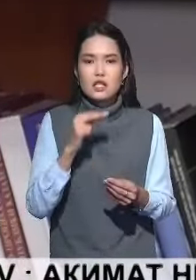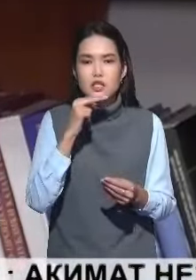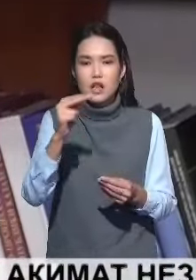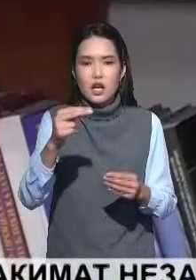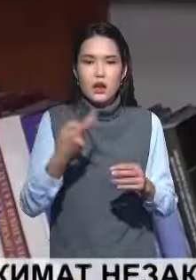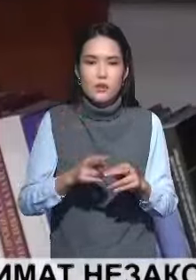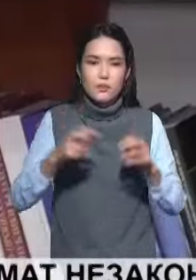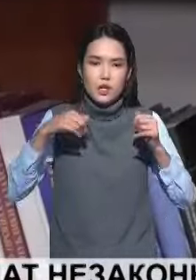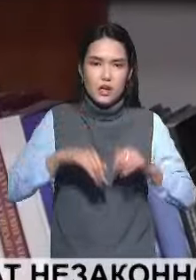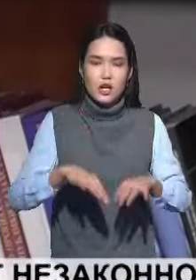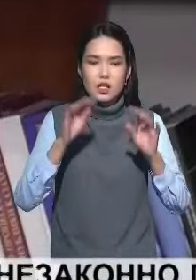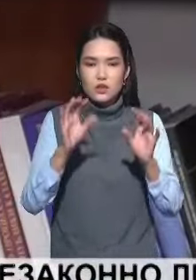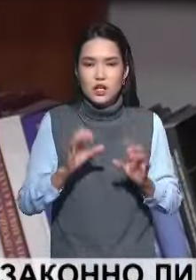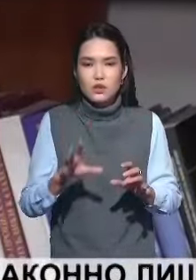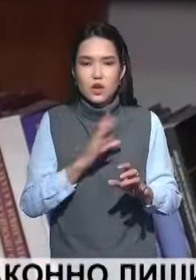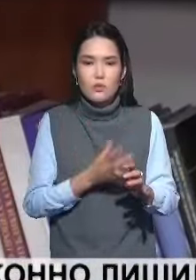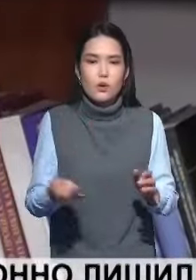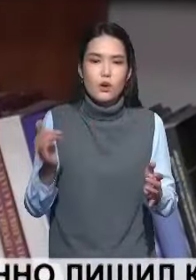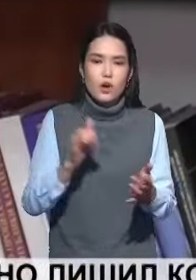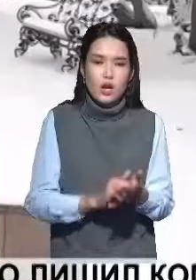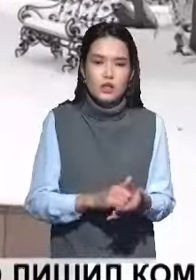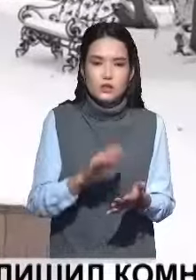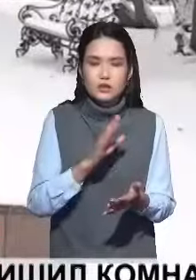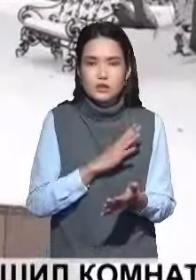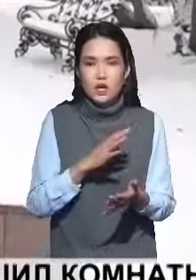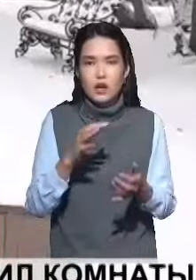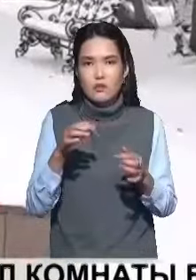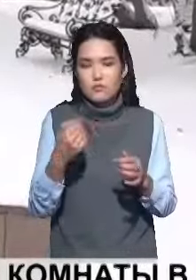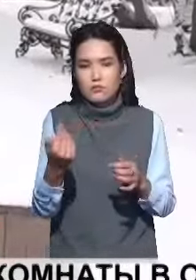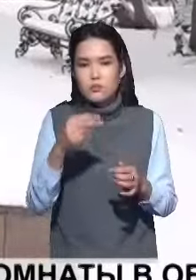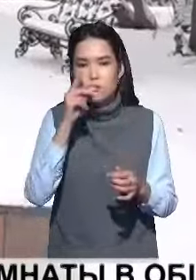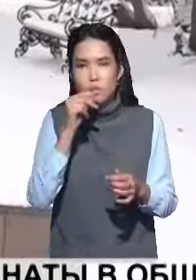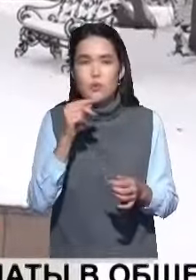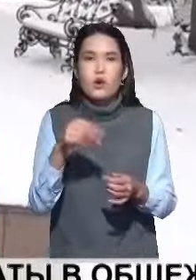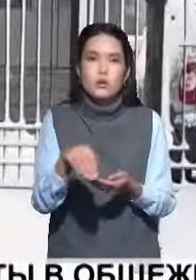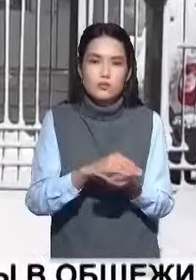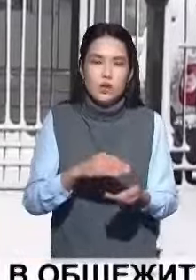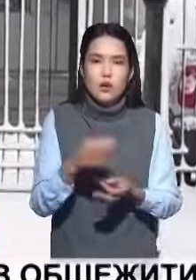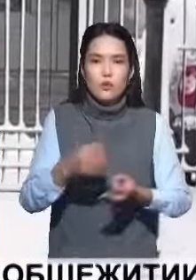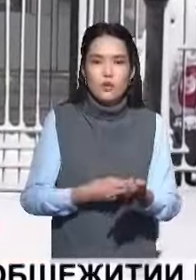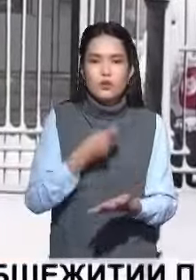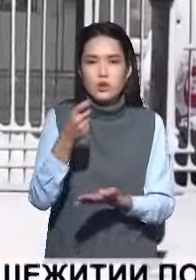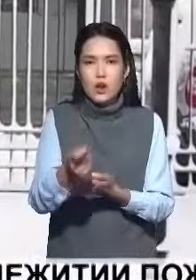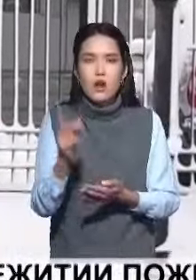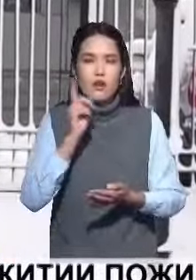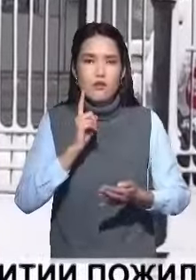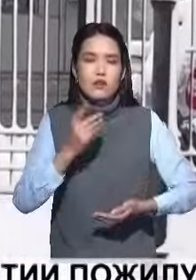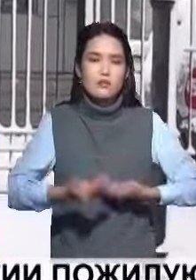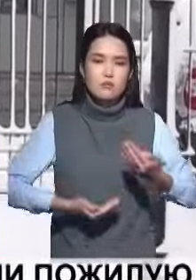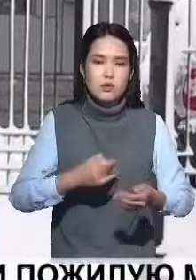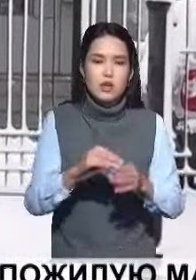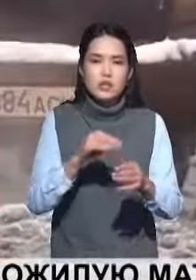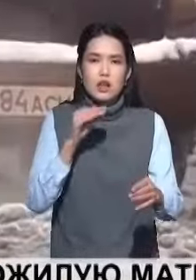решение. Законность данного решения будет установлена на апелляционной инстанции. Мужчина подал апелляцию и пока вынужден ходить пешком. Его авто находится